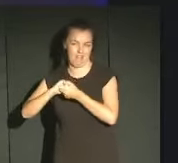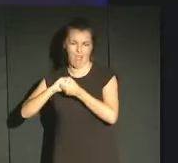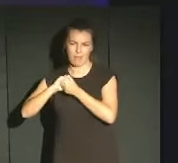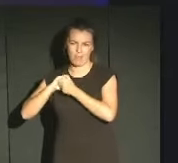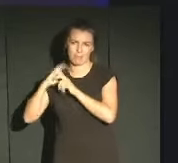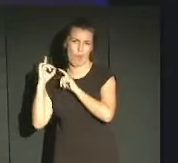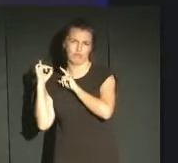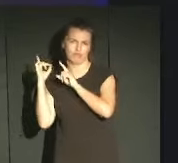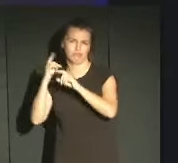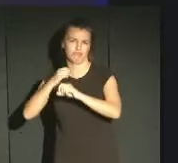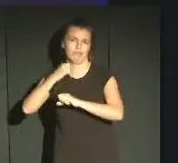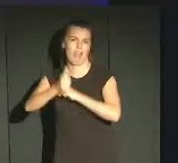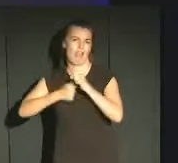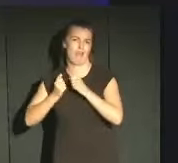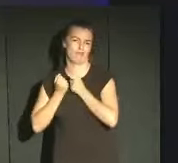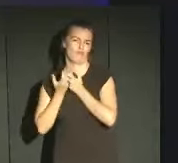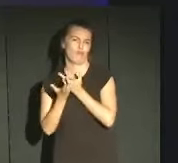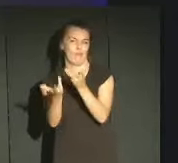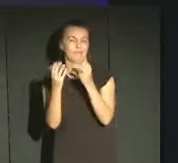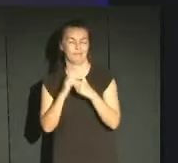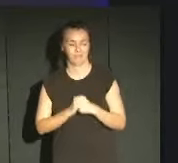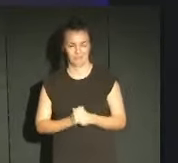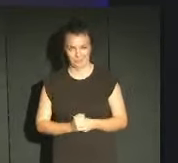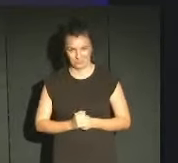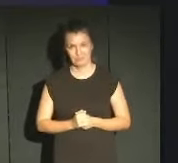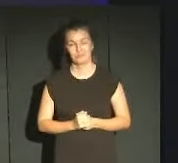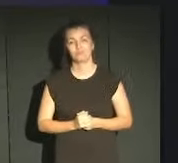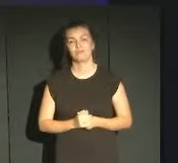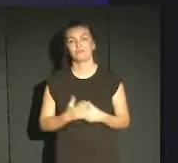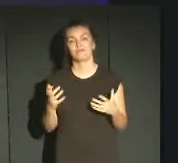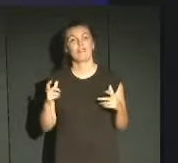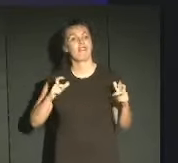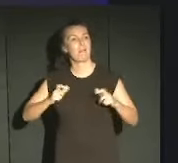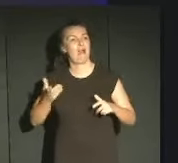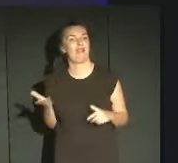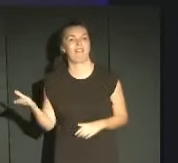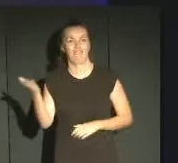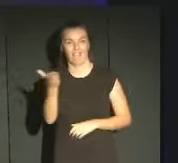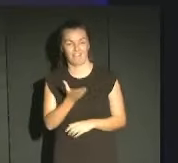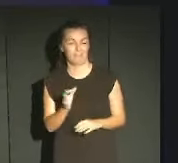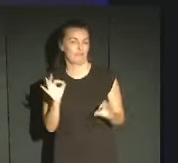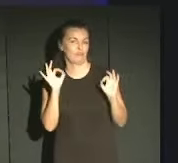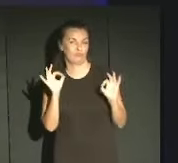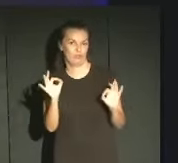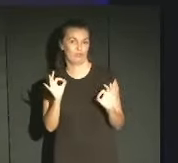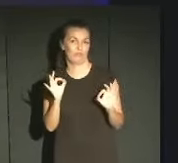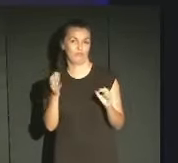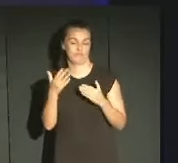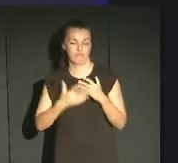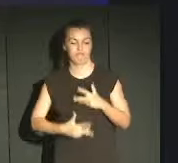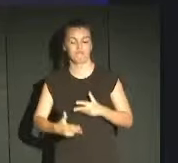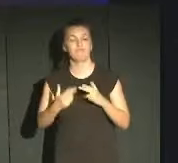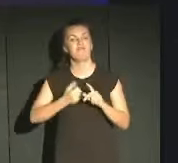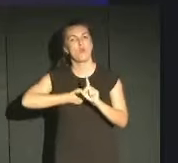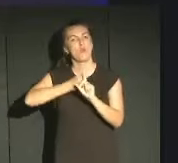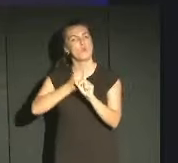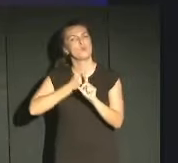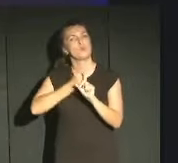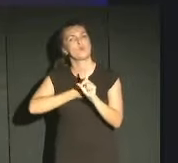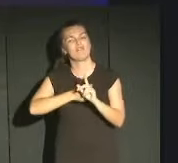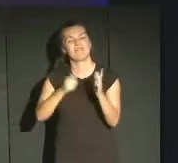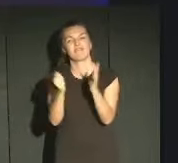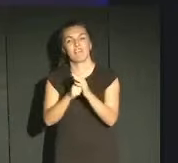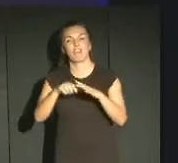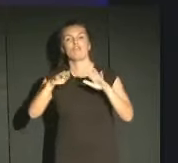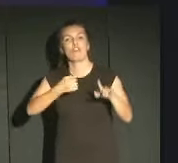encore de nombreuses années euh camarade effectivement la lutte qui s'annonce le 9 juin est quand même une